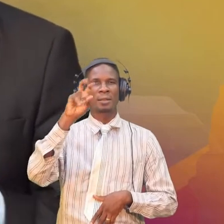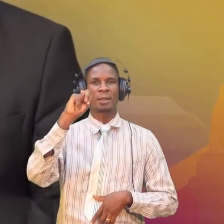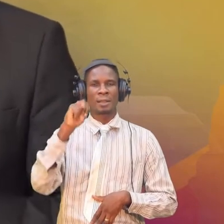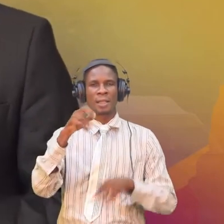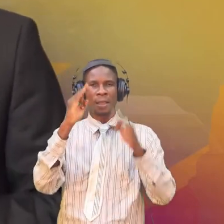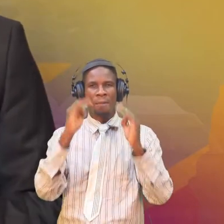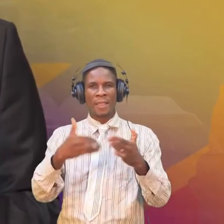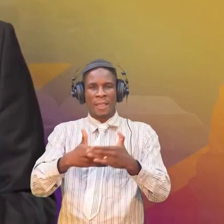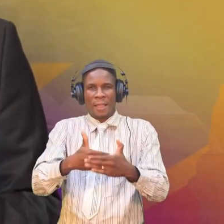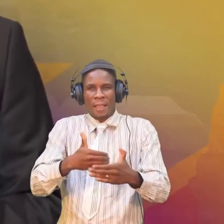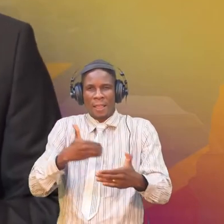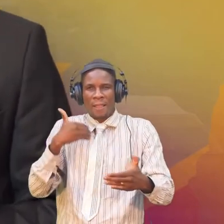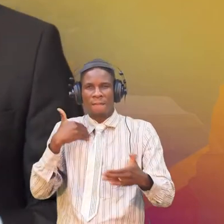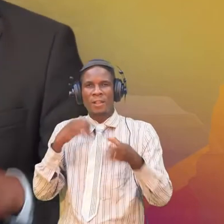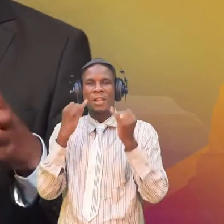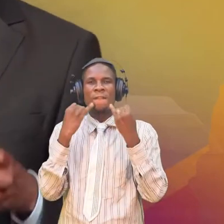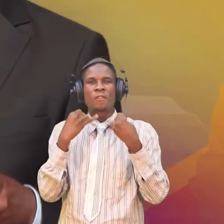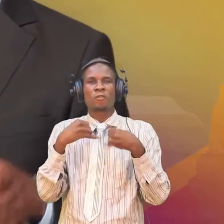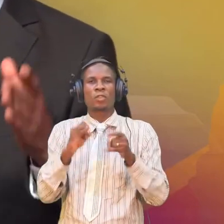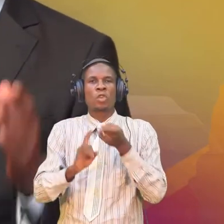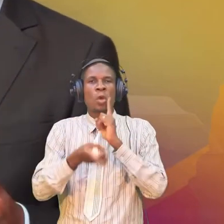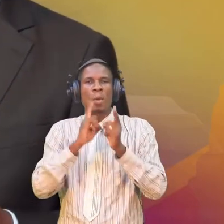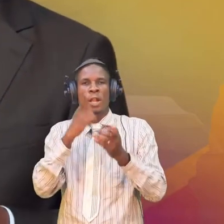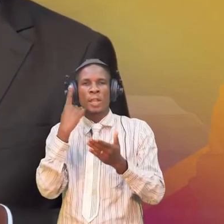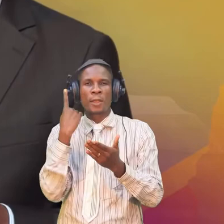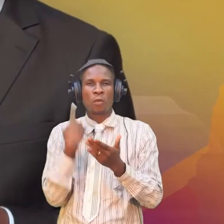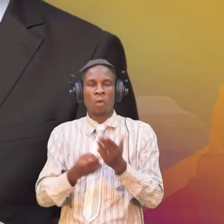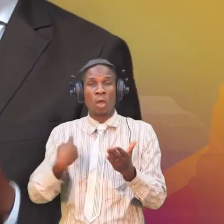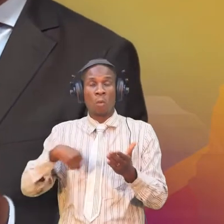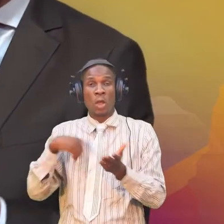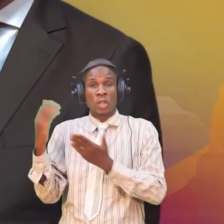ushindi. Mudumwa wetu ni mchungaji Alain Korali.